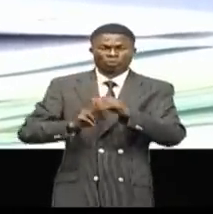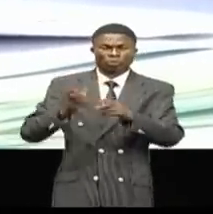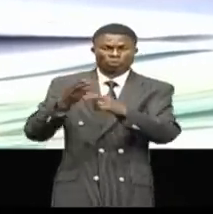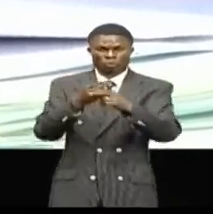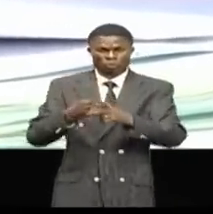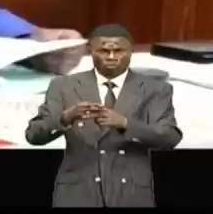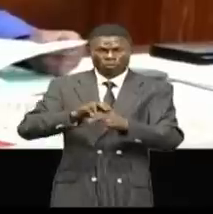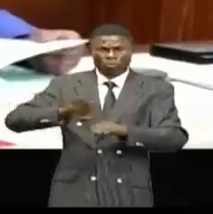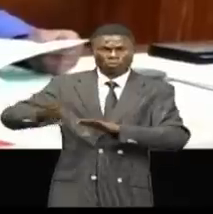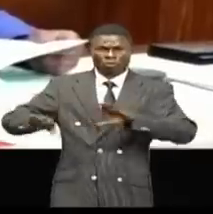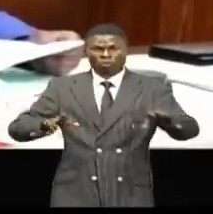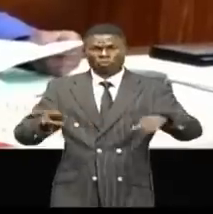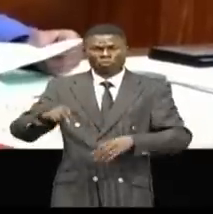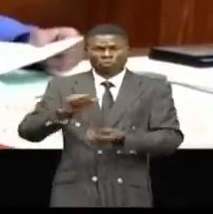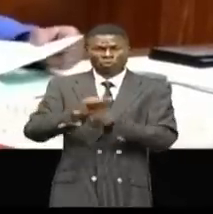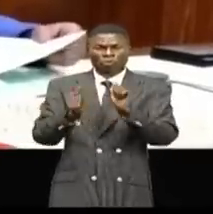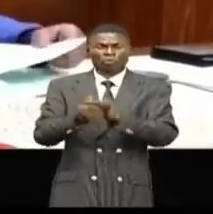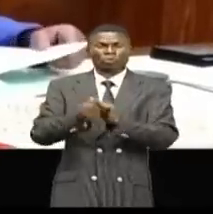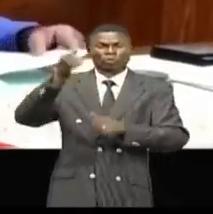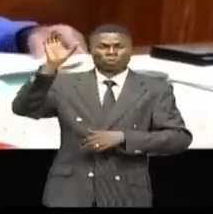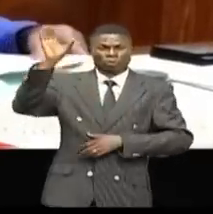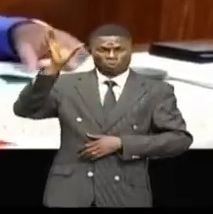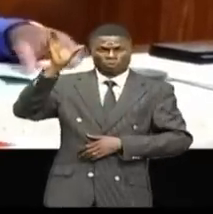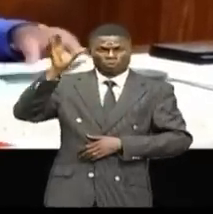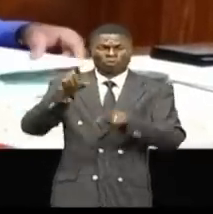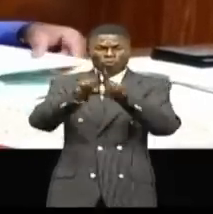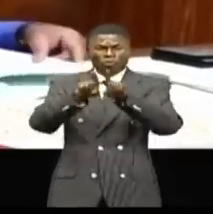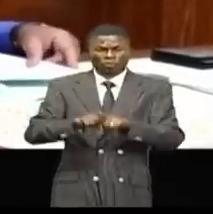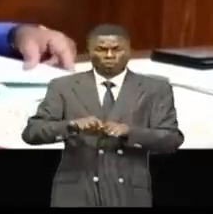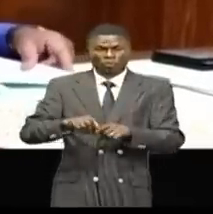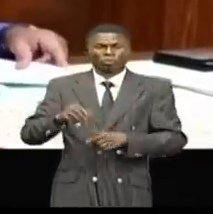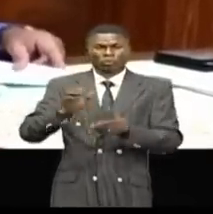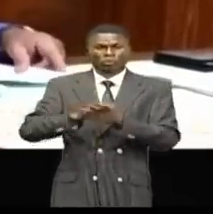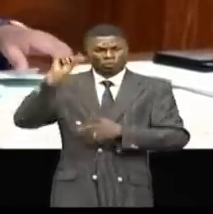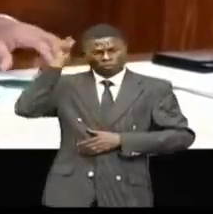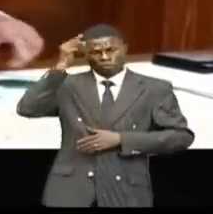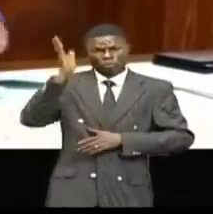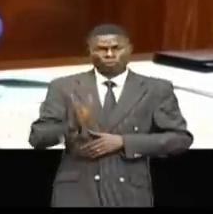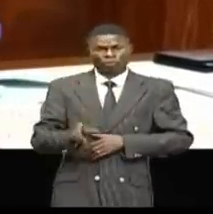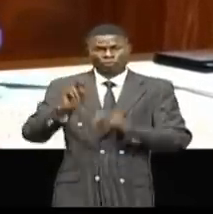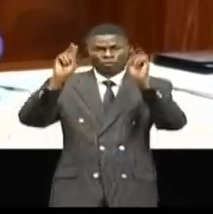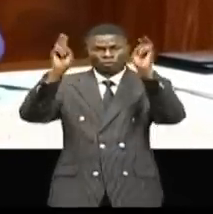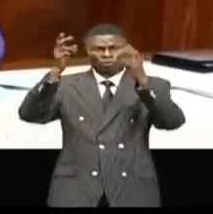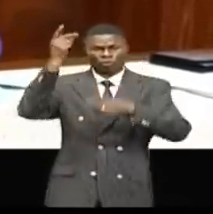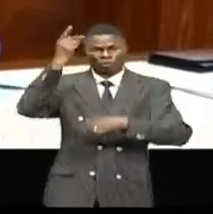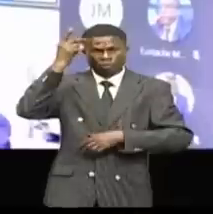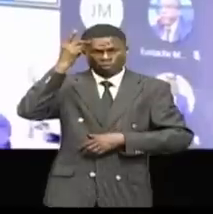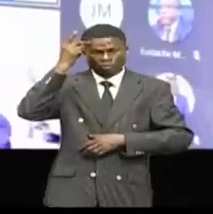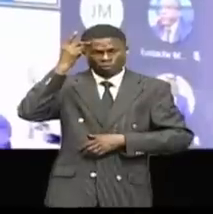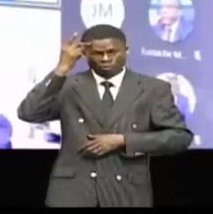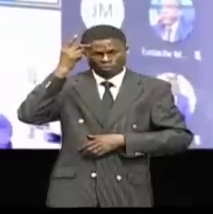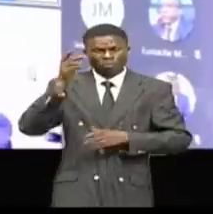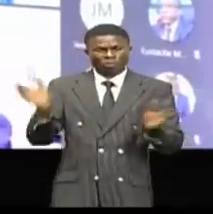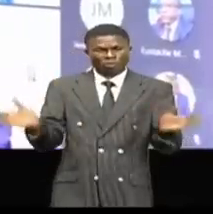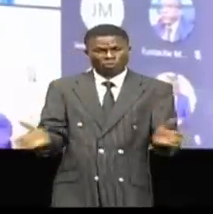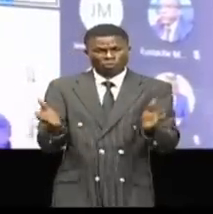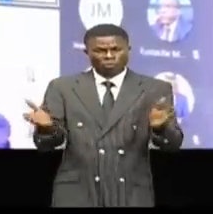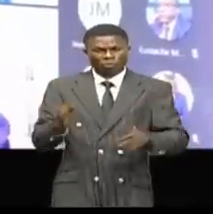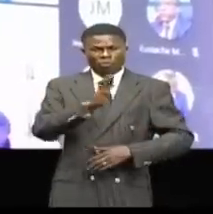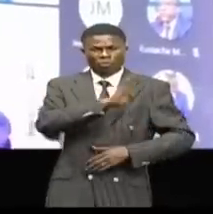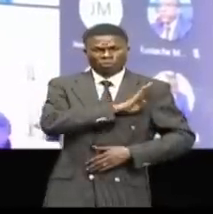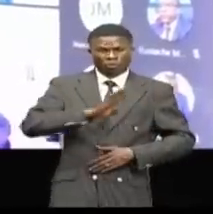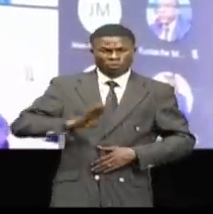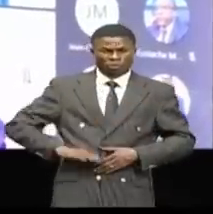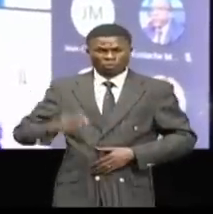Sécurité, Décentralisation, Affaires coutumières, ainsi que le gouverneur de la ville-province de Kinshasa, d'encadrer le bourgmestre